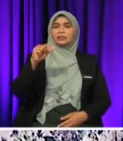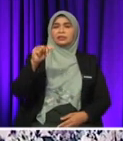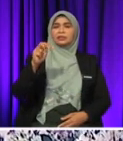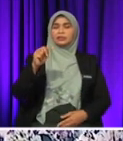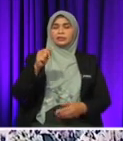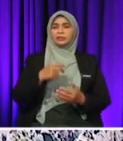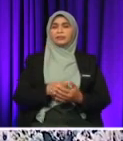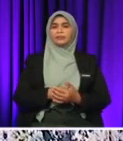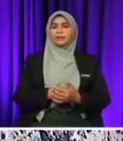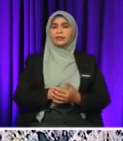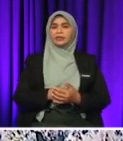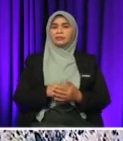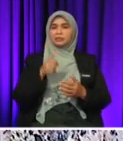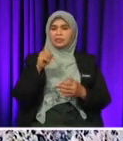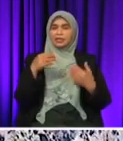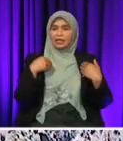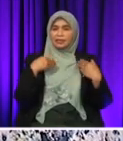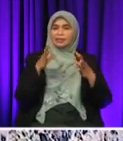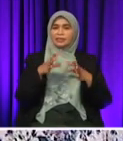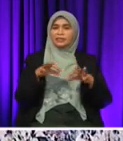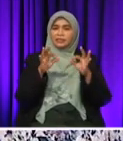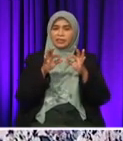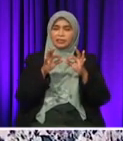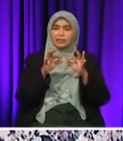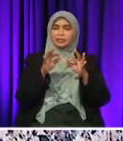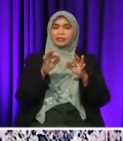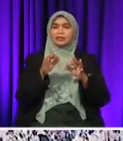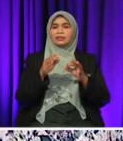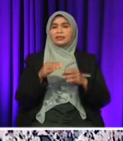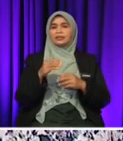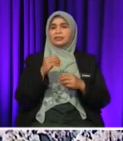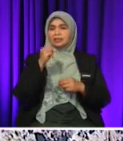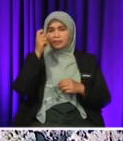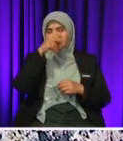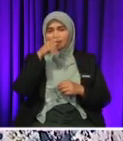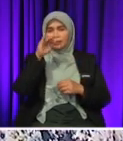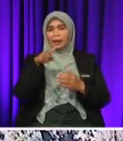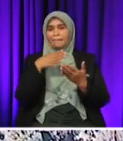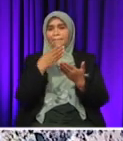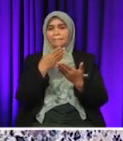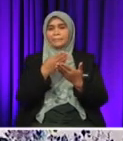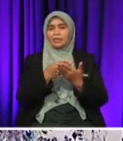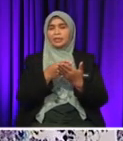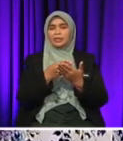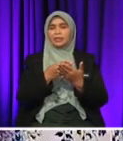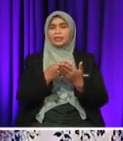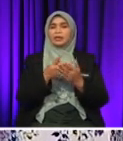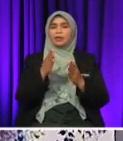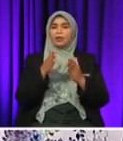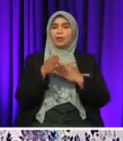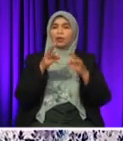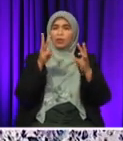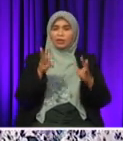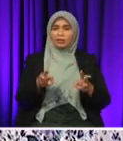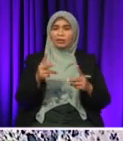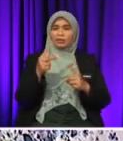diceritakan tentang perilaku tindakan yang baik oleh watak kepada ibunya jadi si